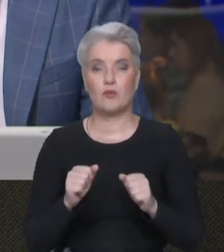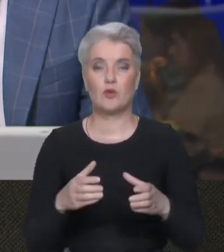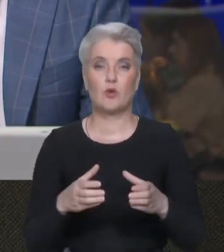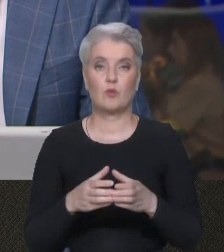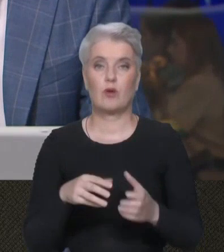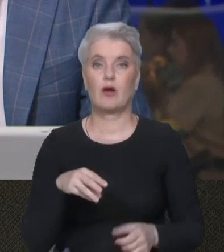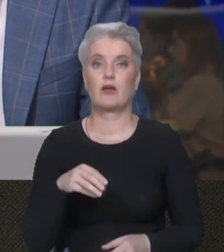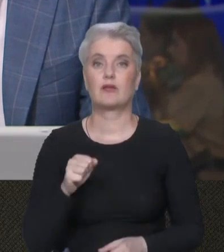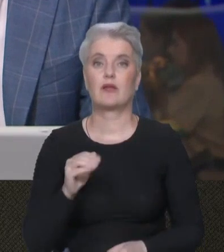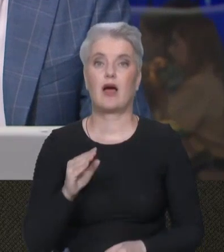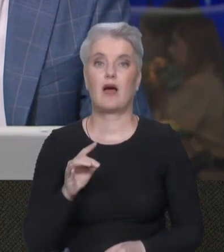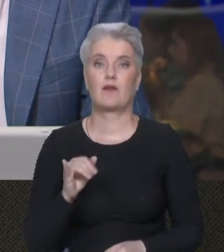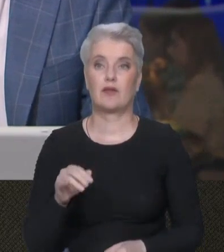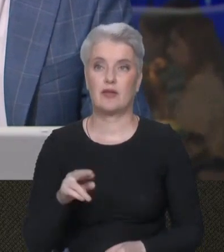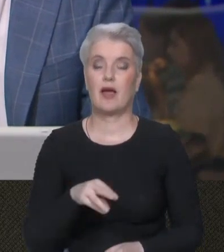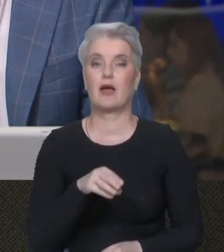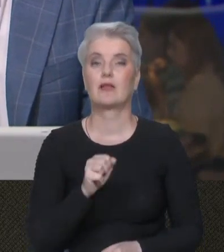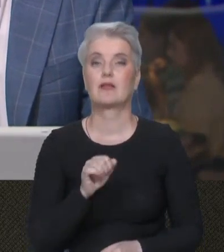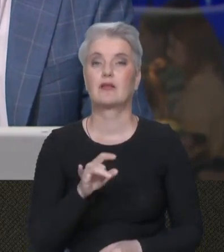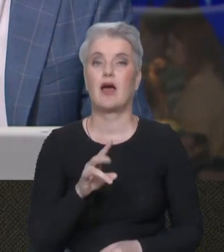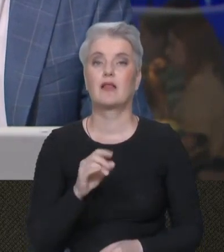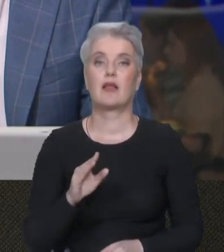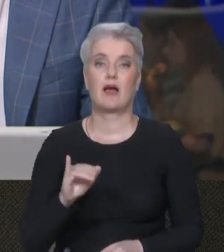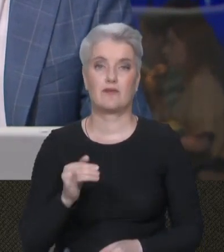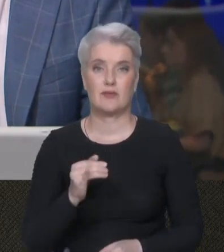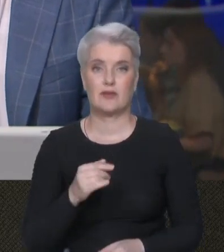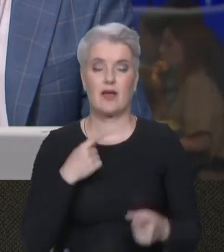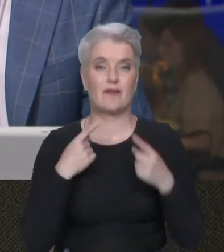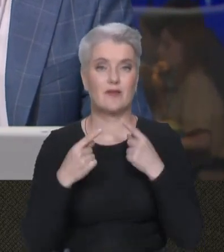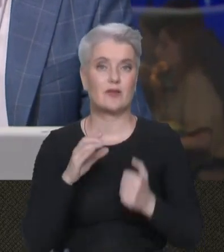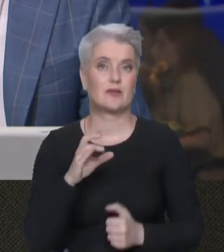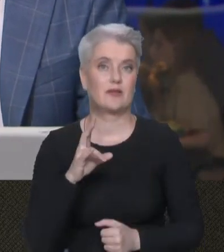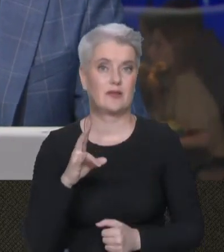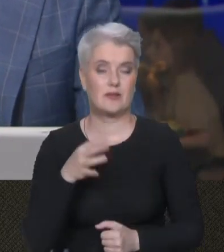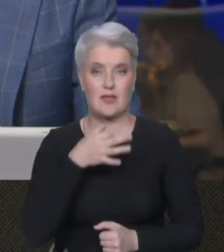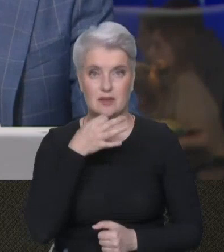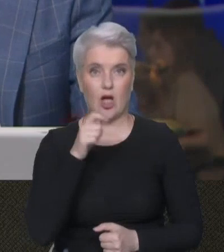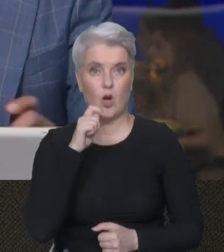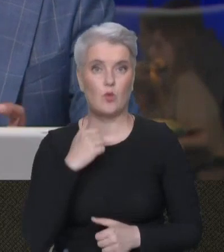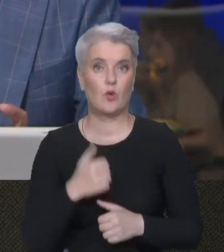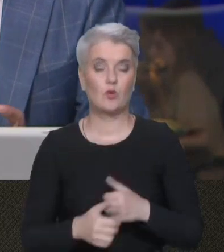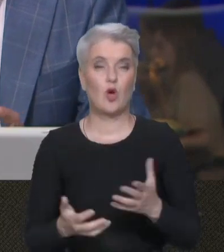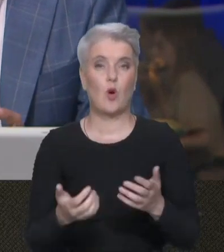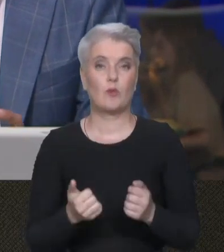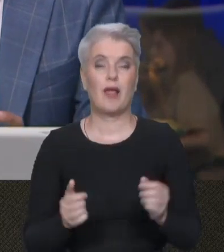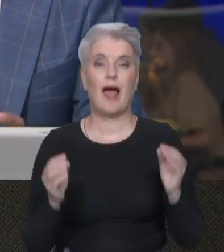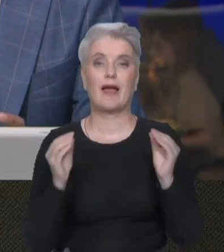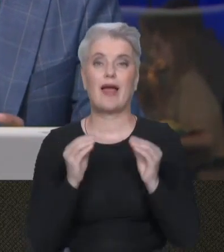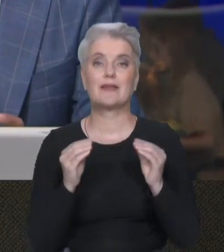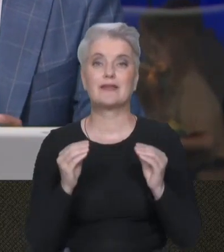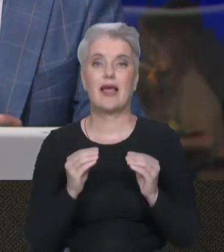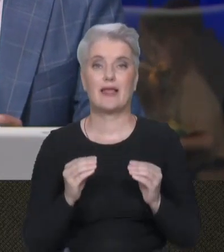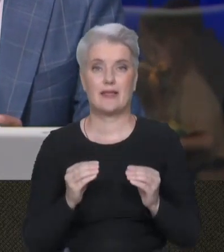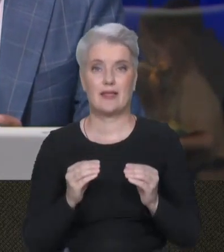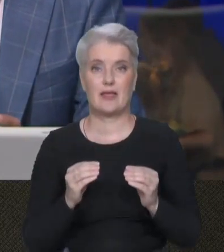угруповання «Таврія» Олександр Тарнавський в інтерв'ю CNN заявив про те, що Україна вже отримала касетні боєприпаси від Сполучених